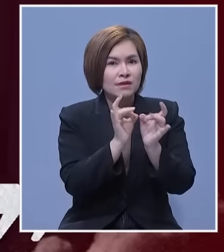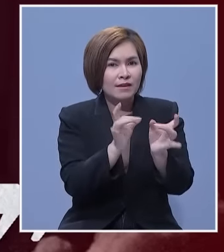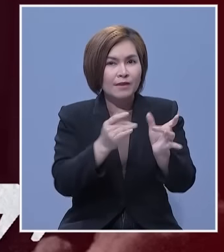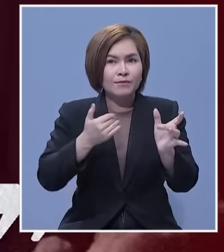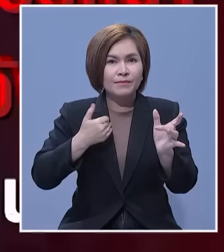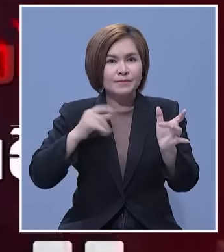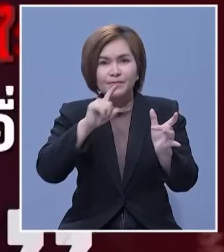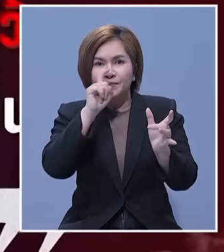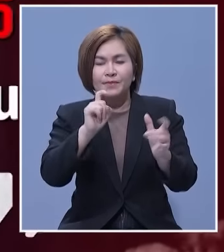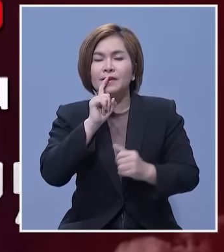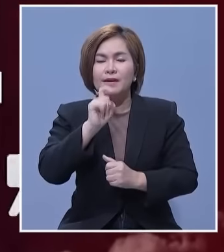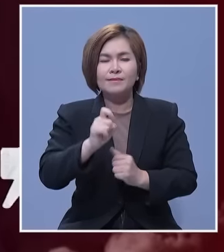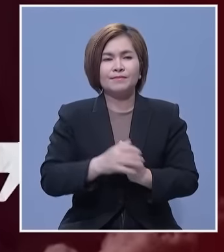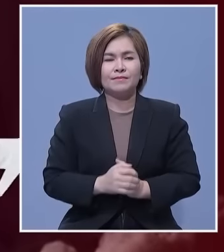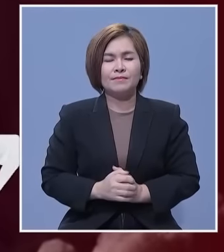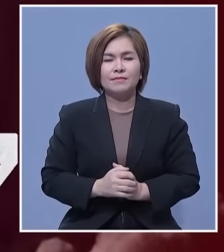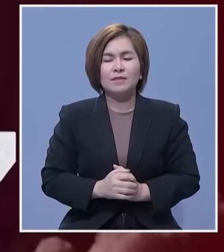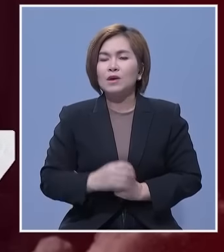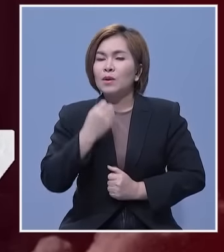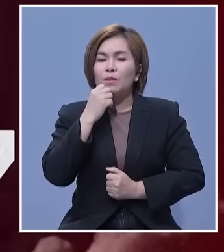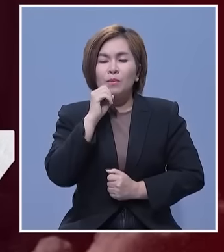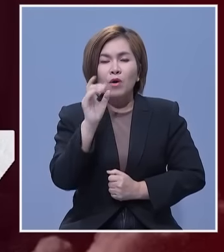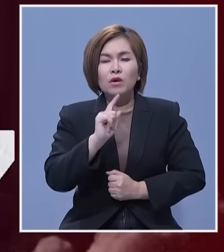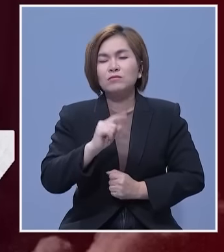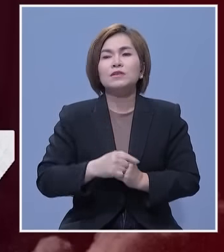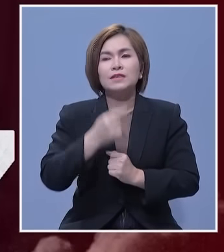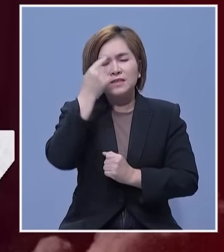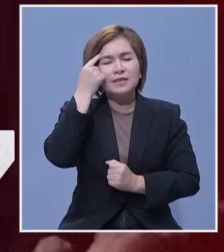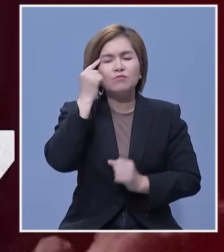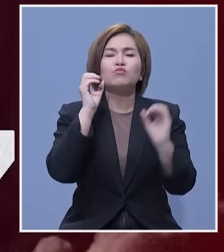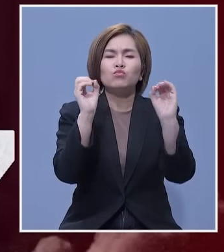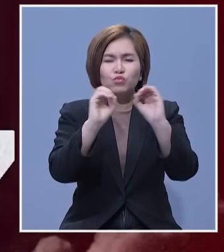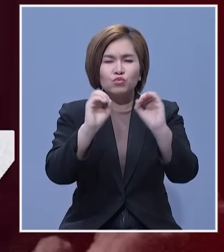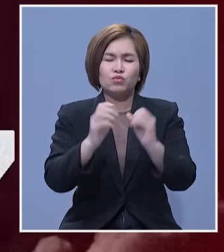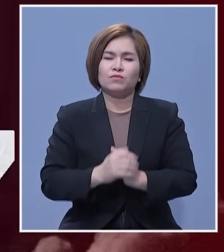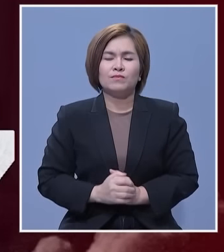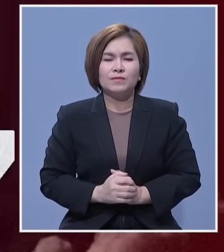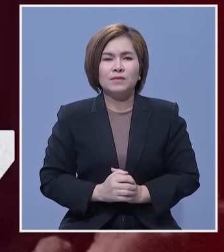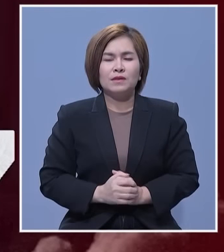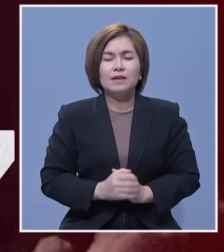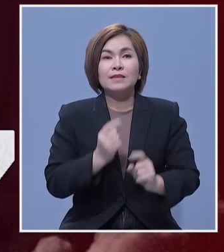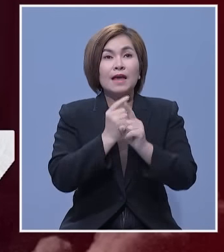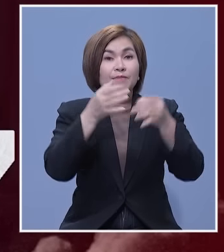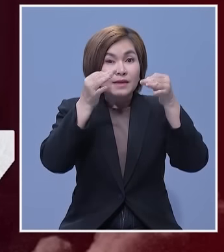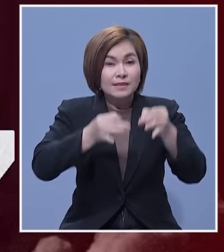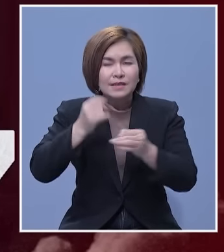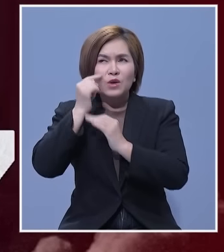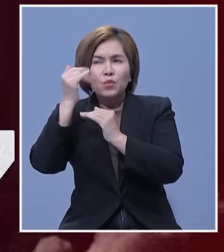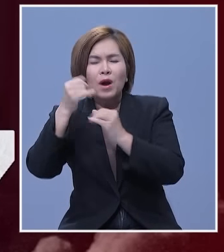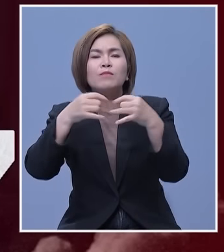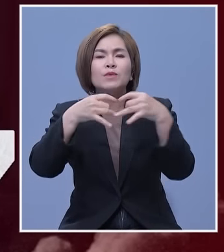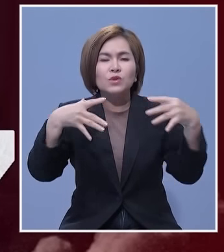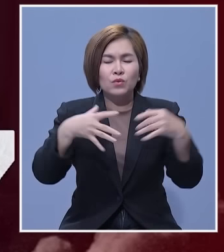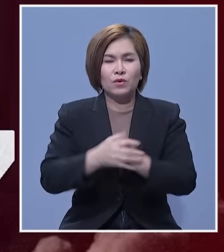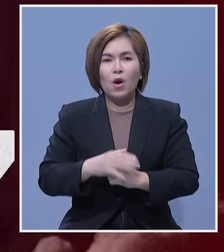ใครวางยาหรือเปล่า ค ุณเศรษฐาตอบชัดนะคะบอกว่าผมไม่เคยคิดอย่างนั้นไม่ใช่เพราะว่าผลตัดสินออกมาไม่เป็นอย่างที่คาดหวังไว้